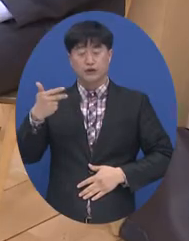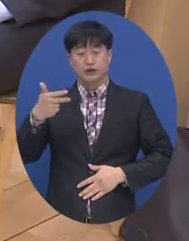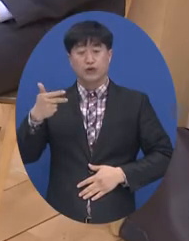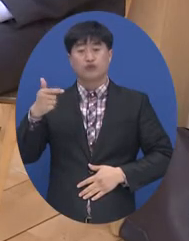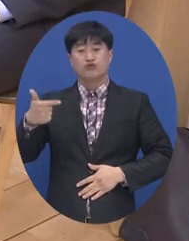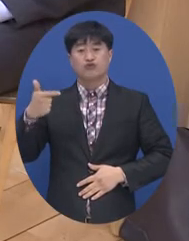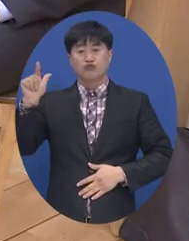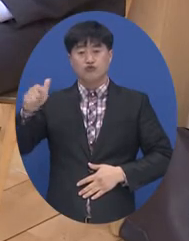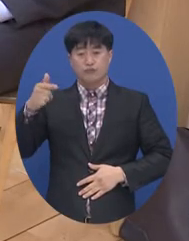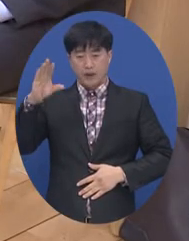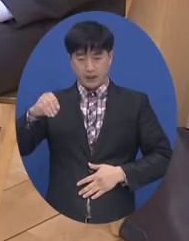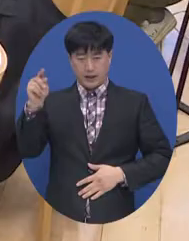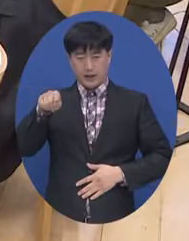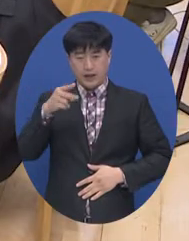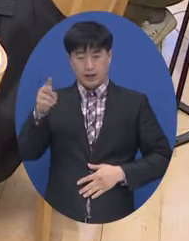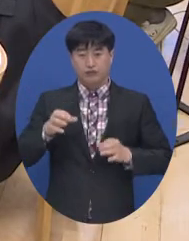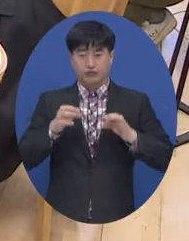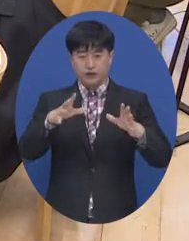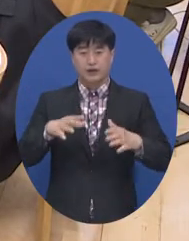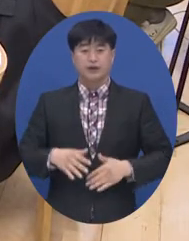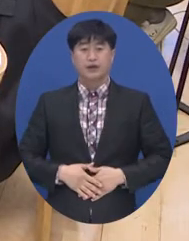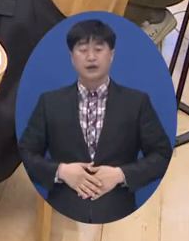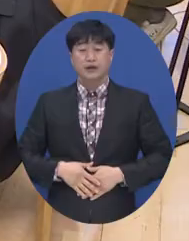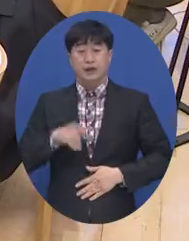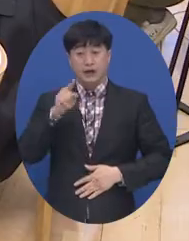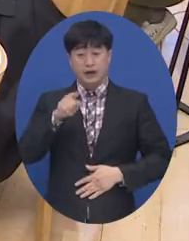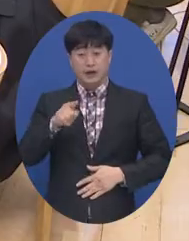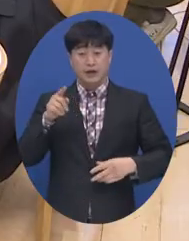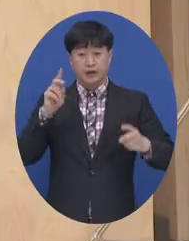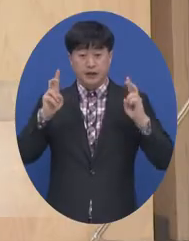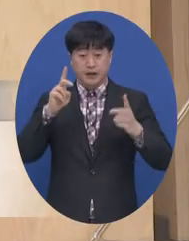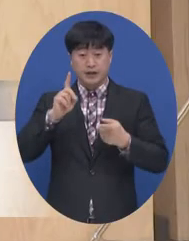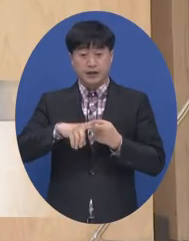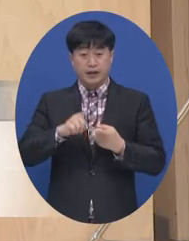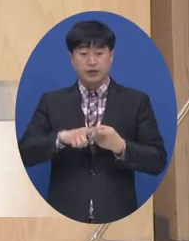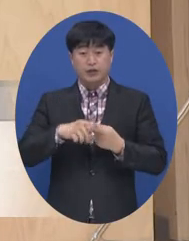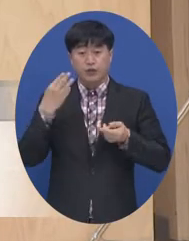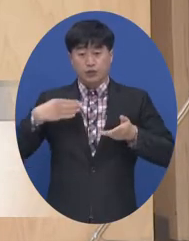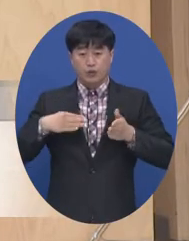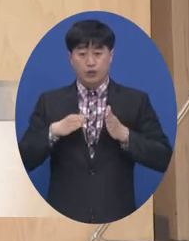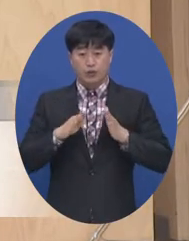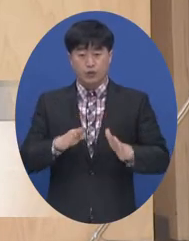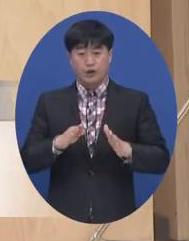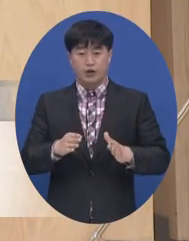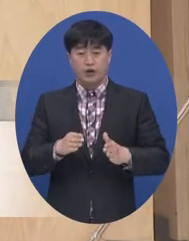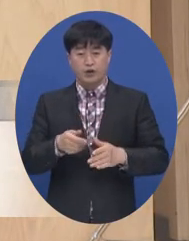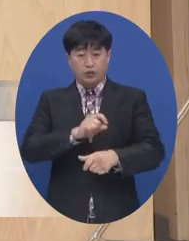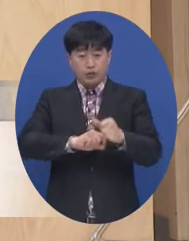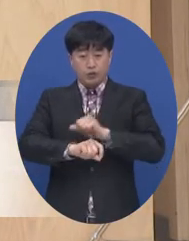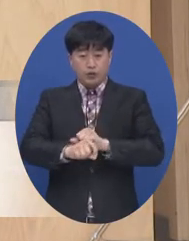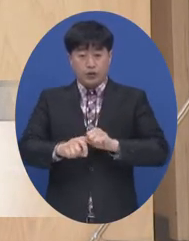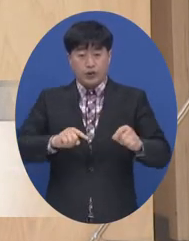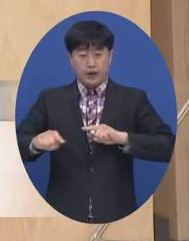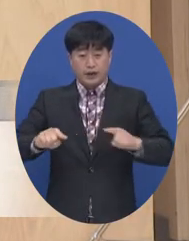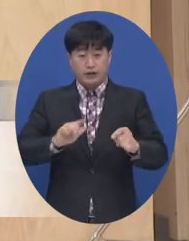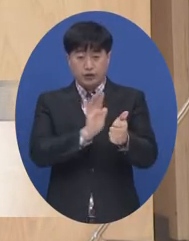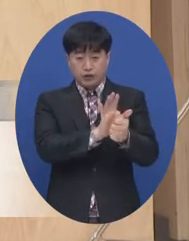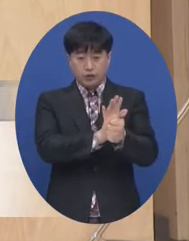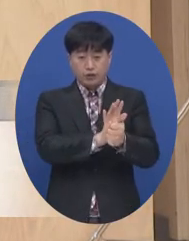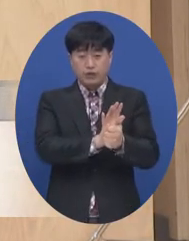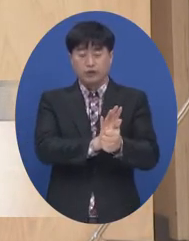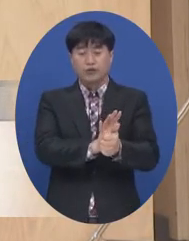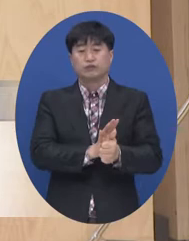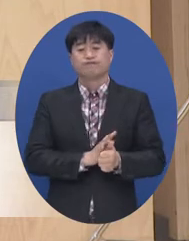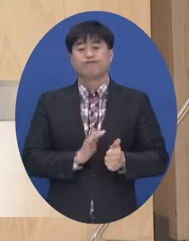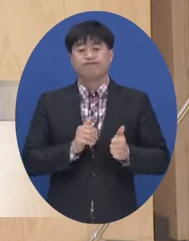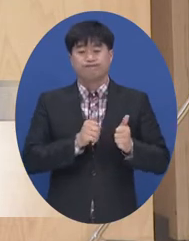7,600만 달러를 투자합니다. 입주하시는 해당 기업들에 대해서는 우리 경기도가 적극적으로 행정 지원을 아끼지